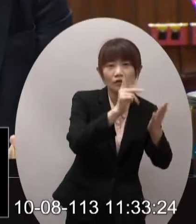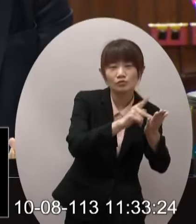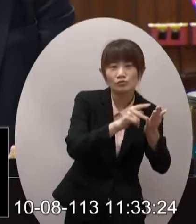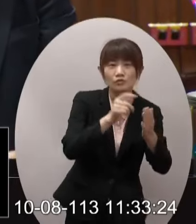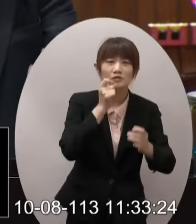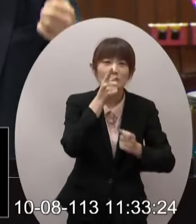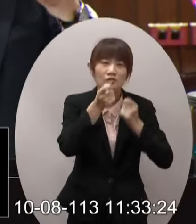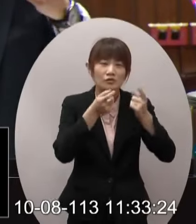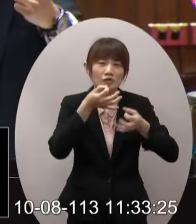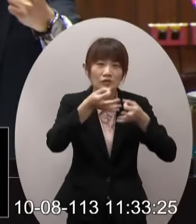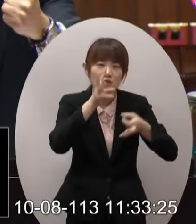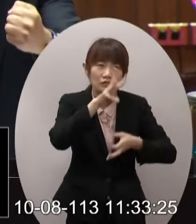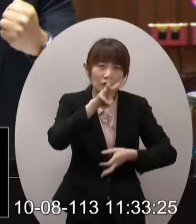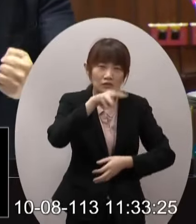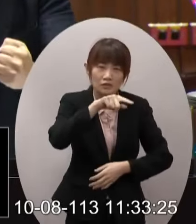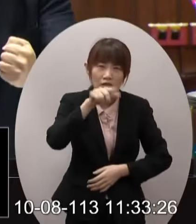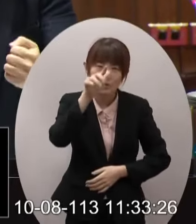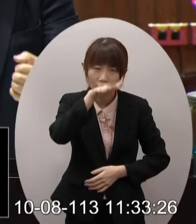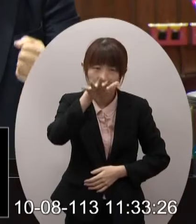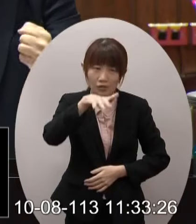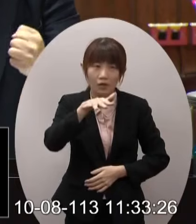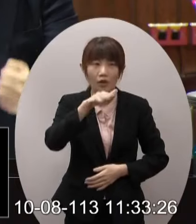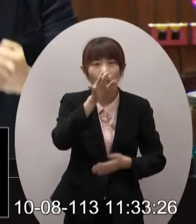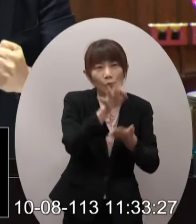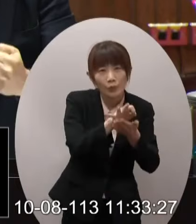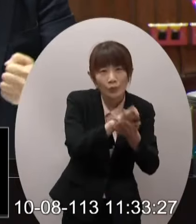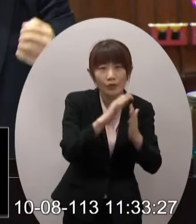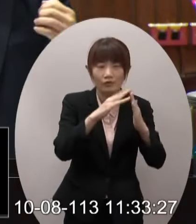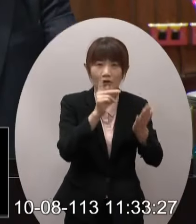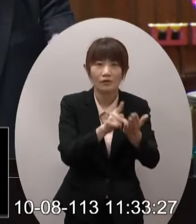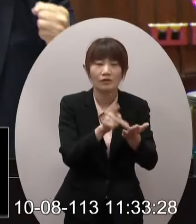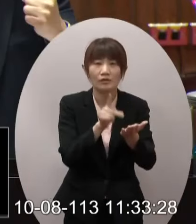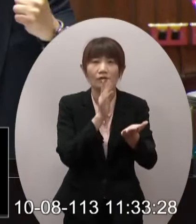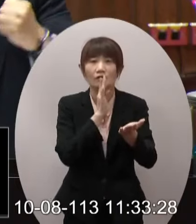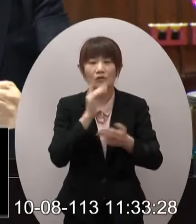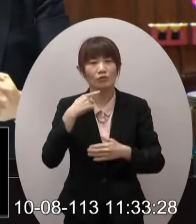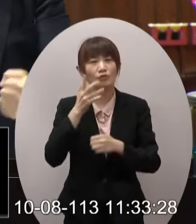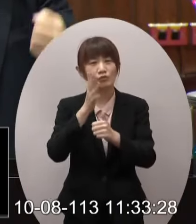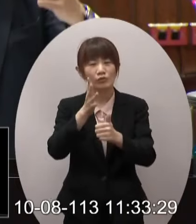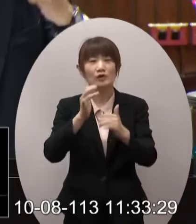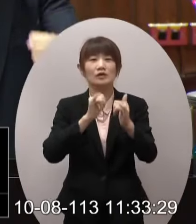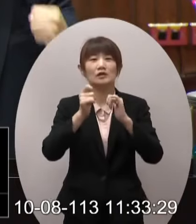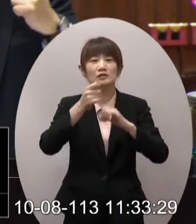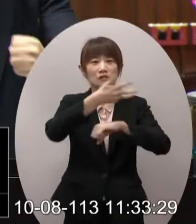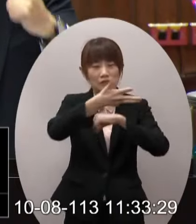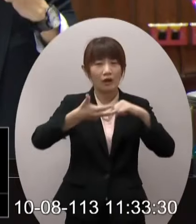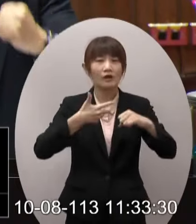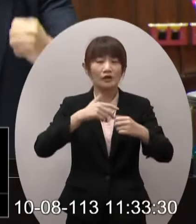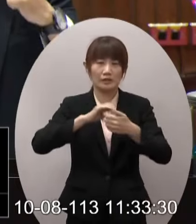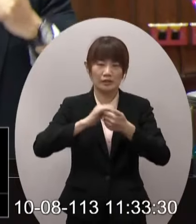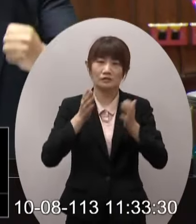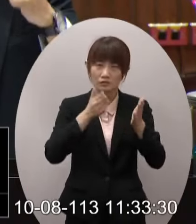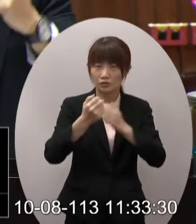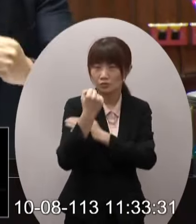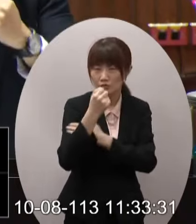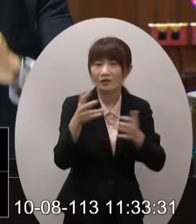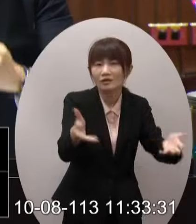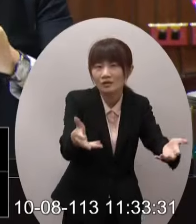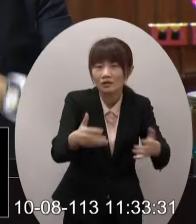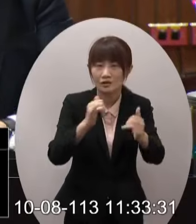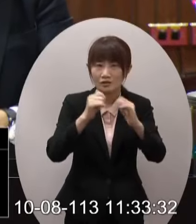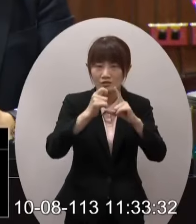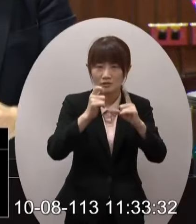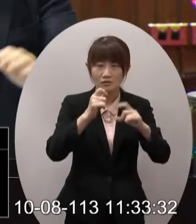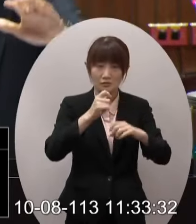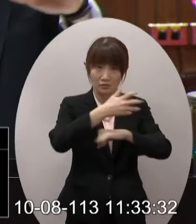租金。所以院长、部长，我要说的就是说，我们要赶快积极开发社